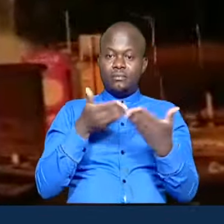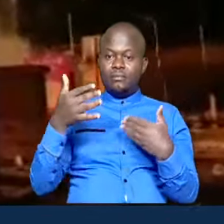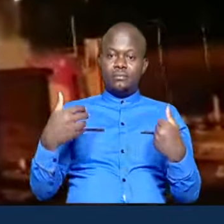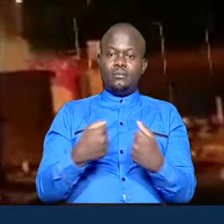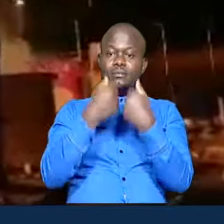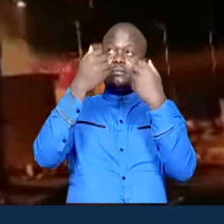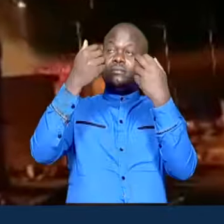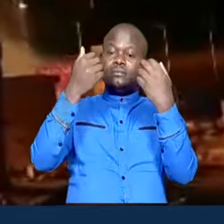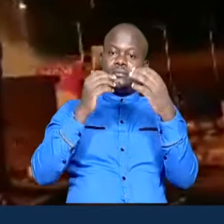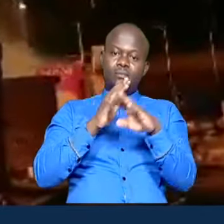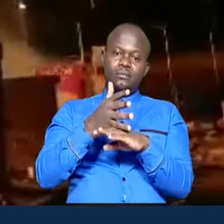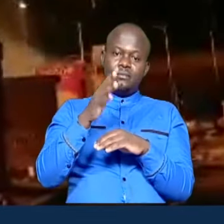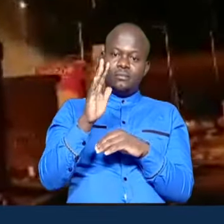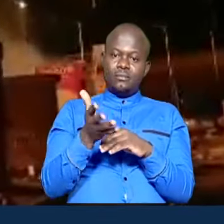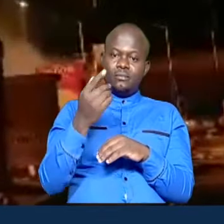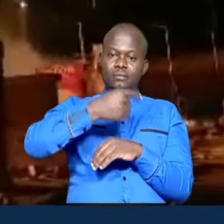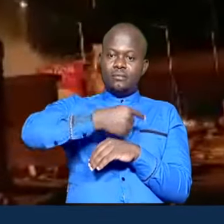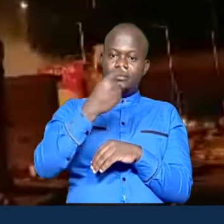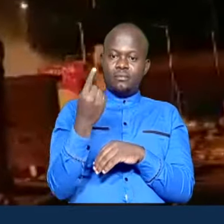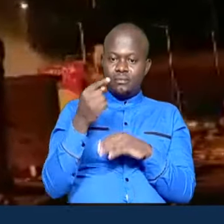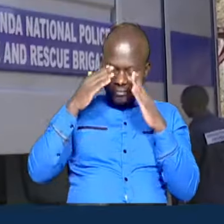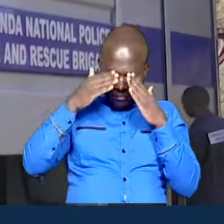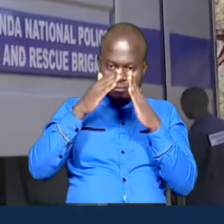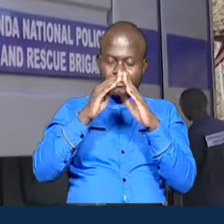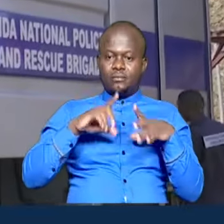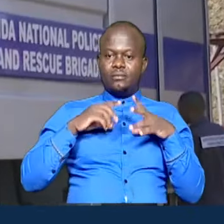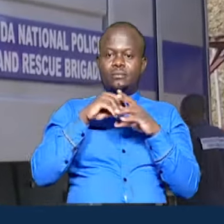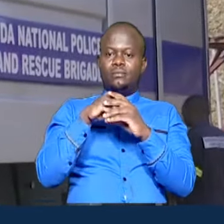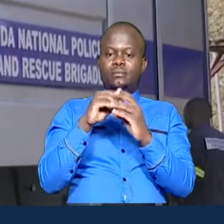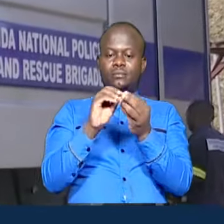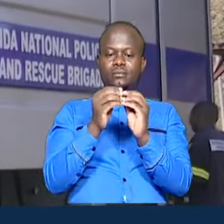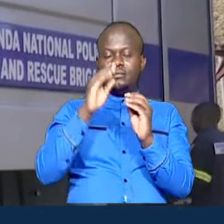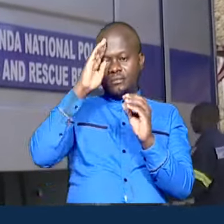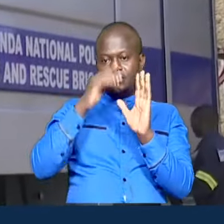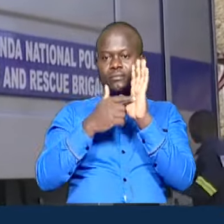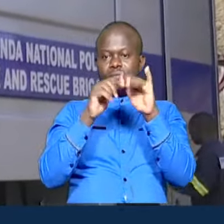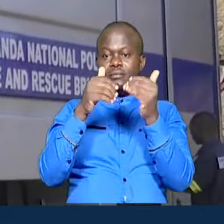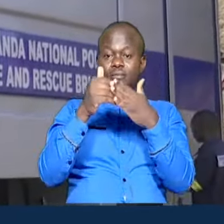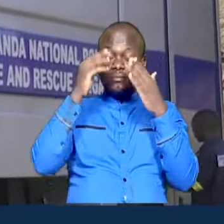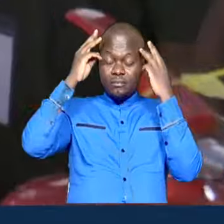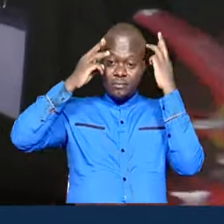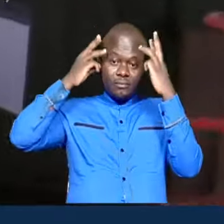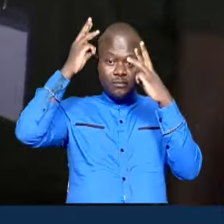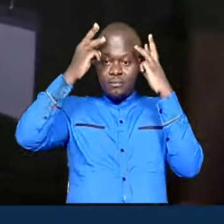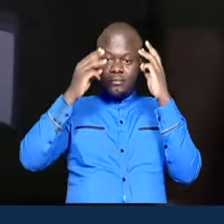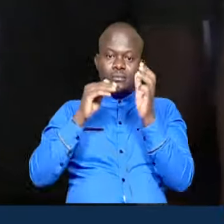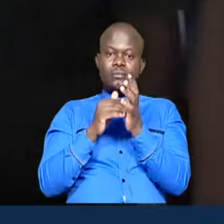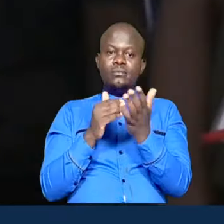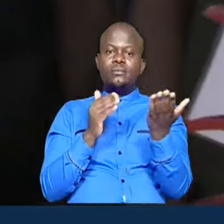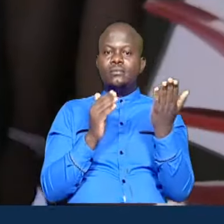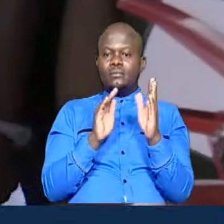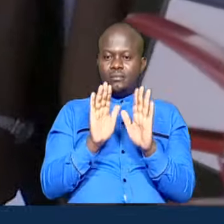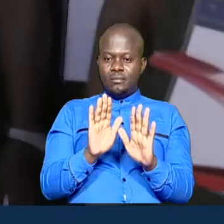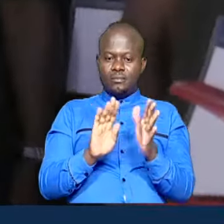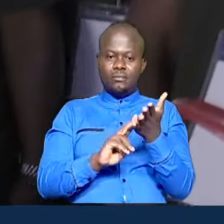z'inkongi y'umuriro zigera kuri 5 ku munsi zibasira inzu zo guturwamo. No mubare polisi igaragaza ko hangayikishije, ikajya inama yo kwigengesera mu